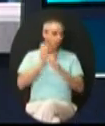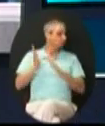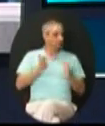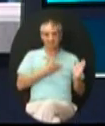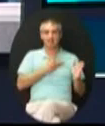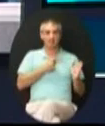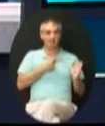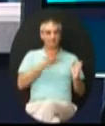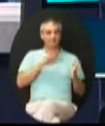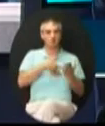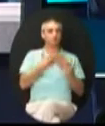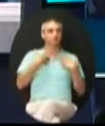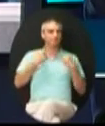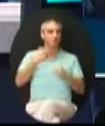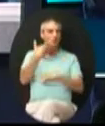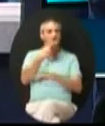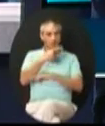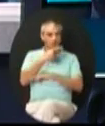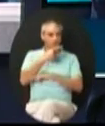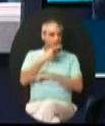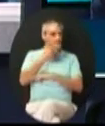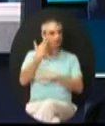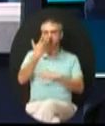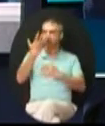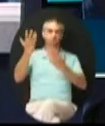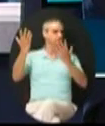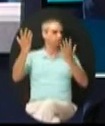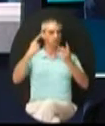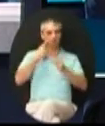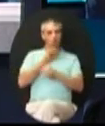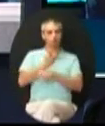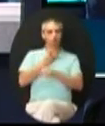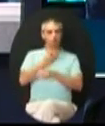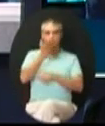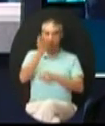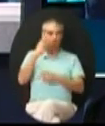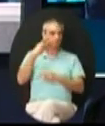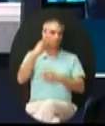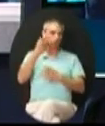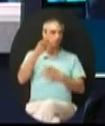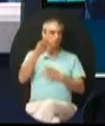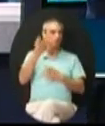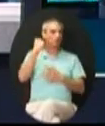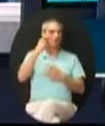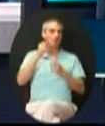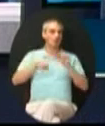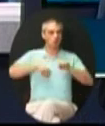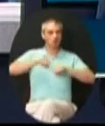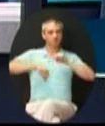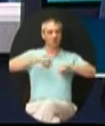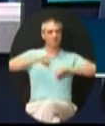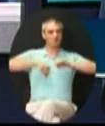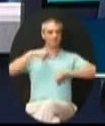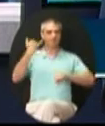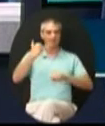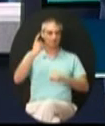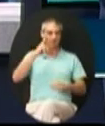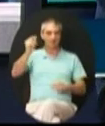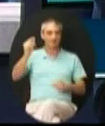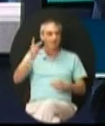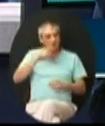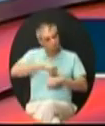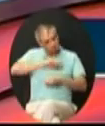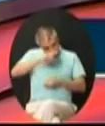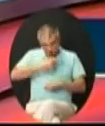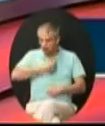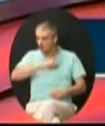והיה היועץ לביטחון לאומי, שהיה ללעג ושנינה בוושינגטון הזה, שהוא היה נוסע על אופניים כל פעם הביתה, היה לוקח לו